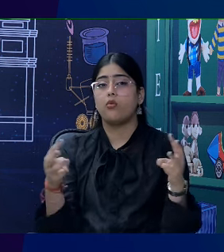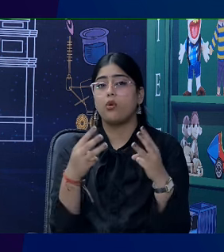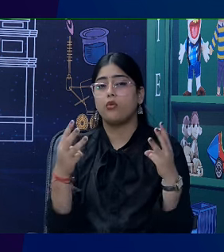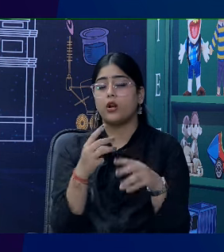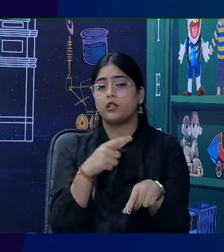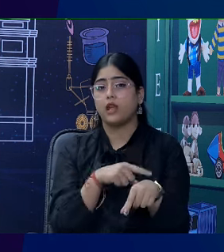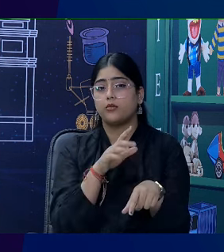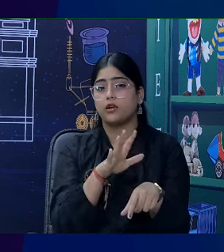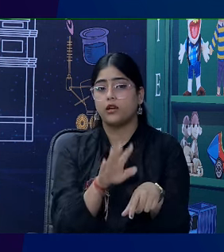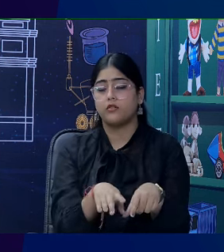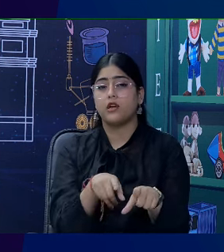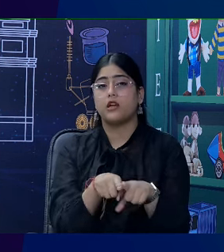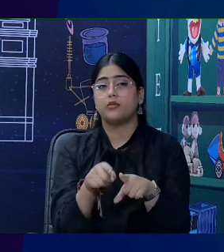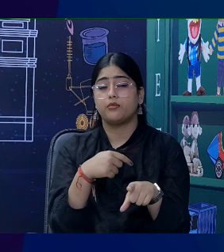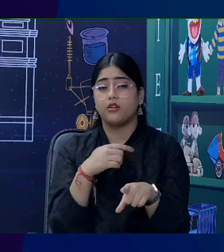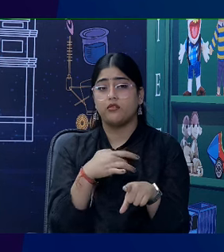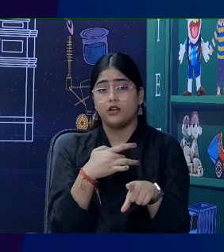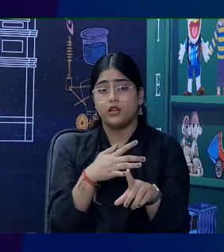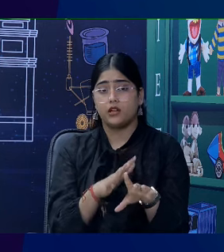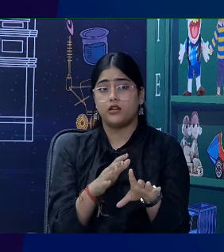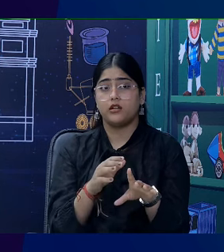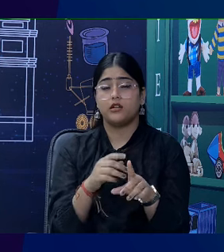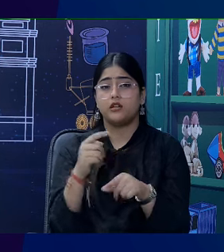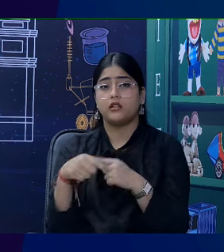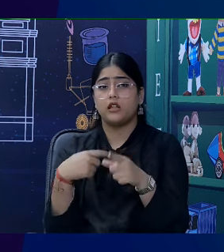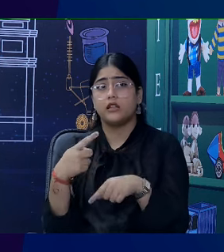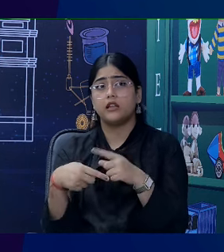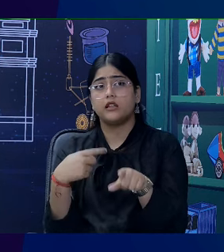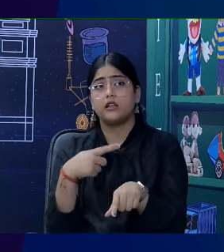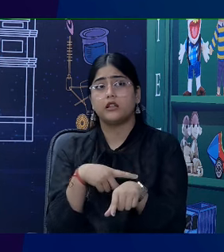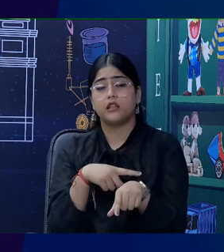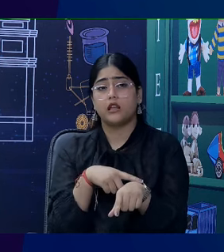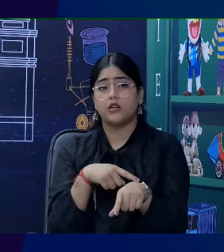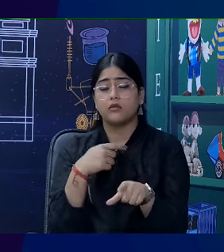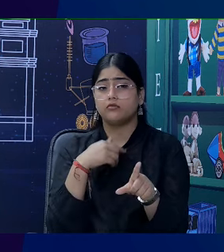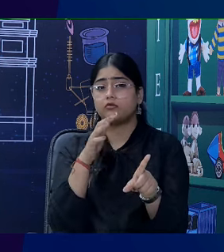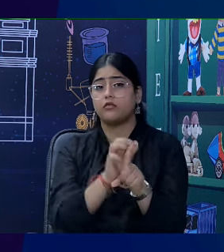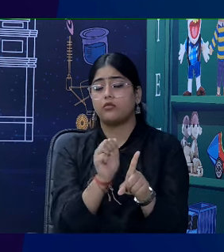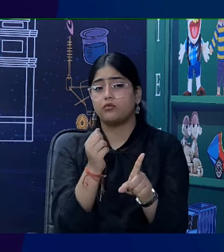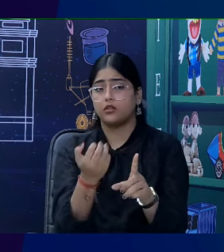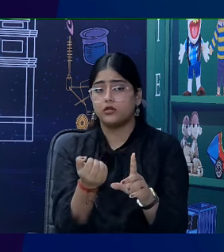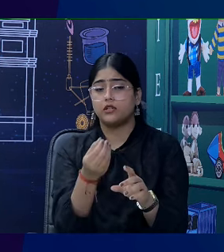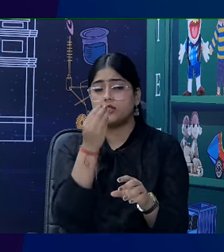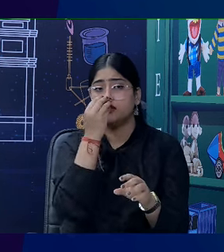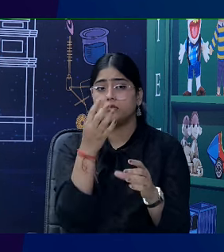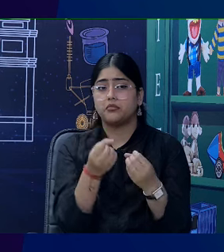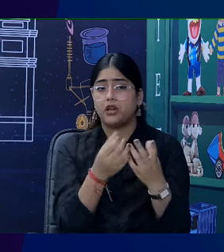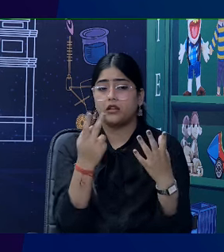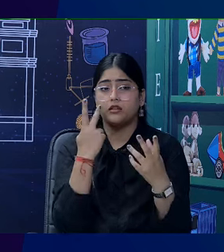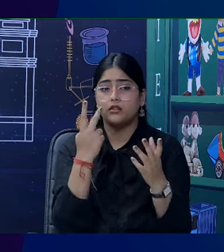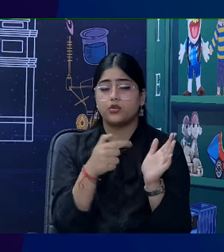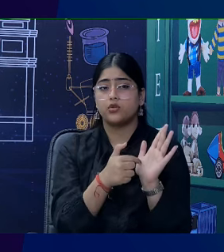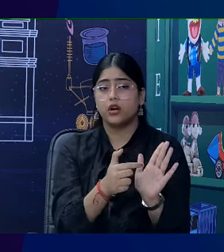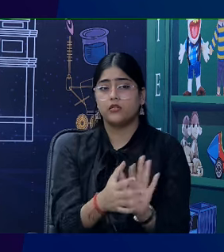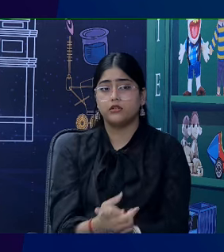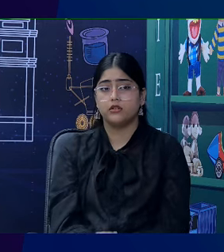उनके रोज का जो जीवन था उसके बारे में हमें इससे देख के ये जो समझ आ सकता है छोटे से चित्र में बहुत ज्यादा कुछ कह दिया बिल्कुल